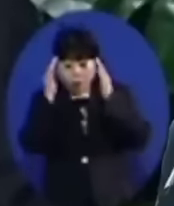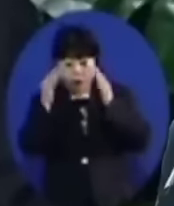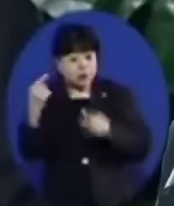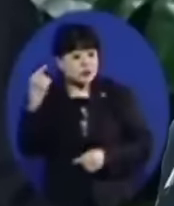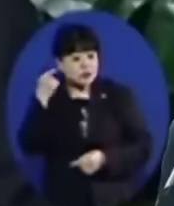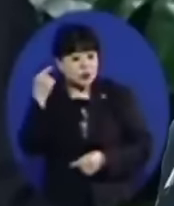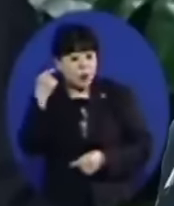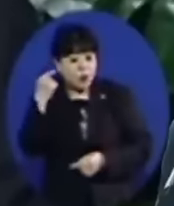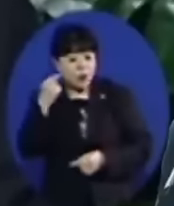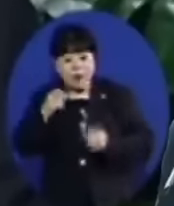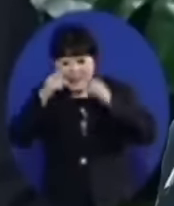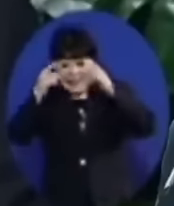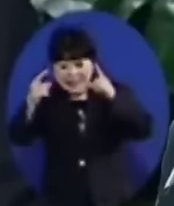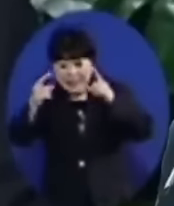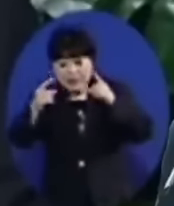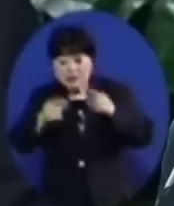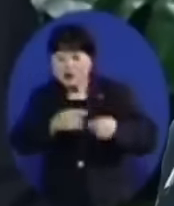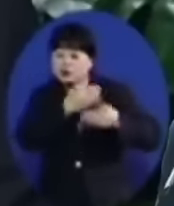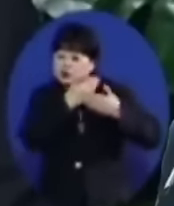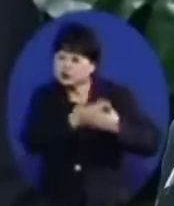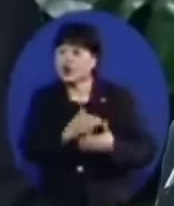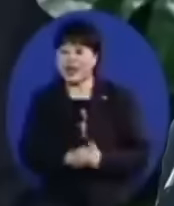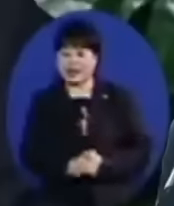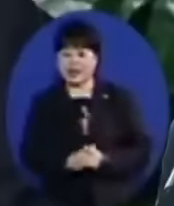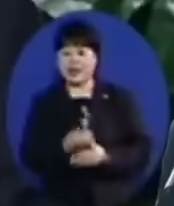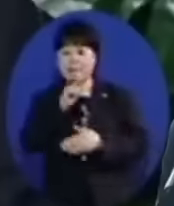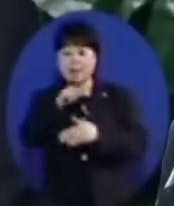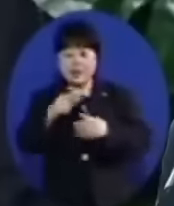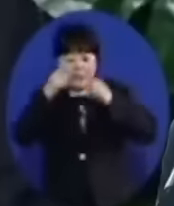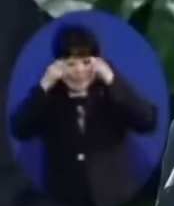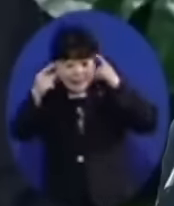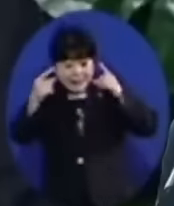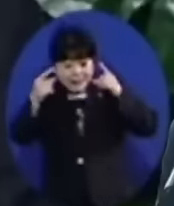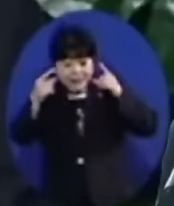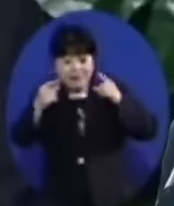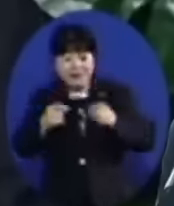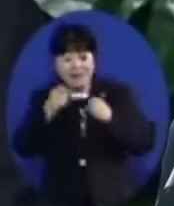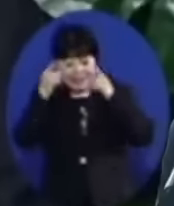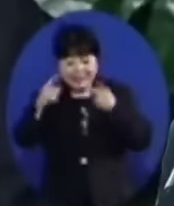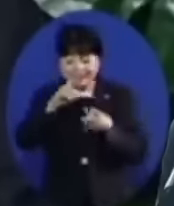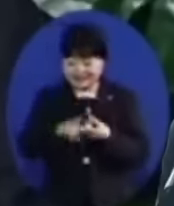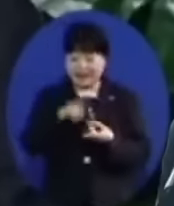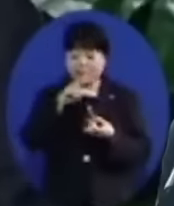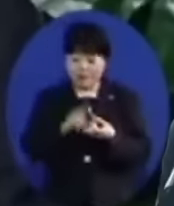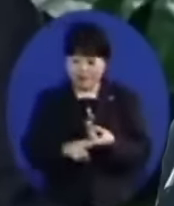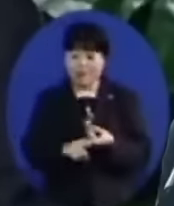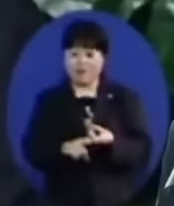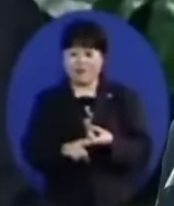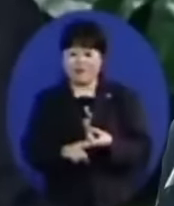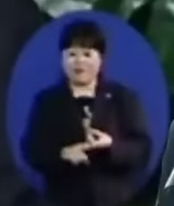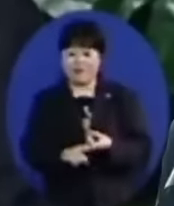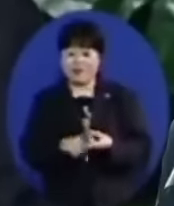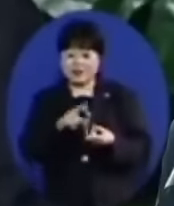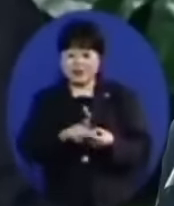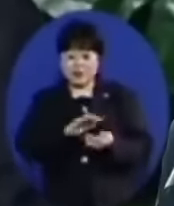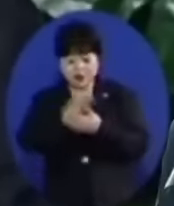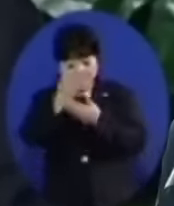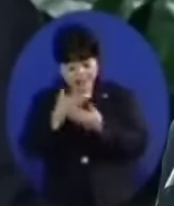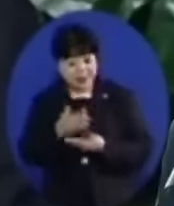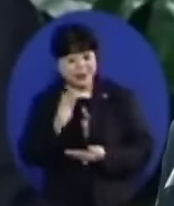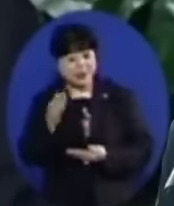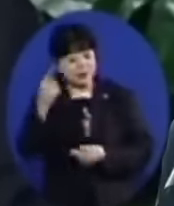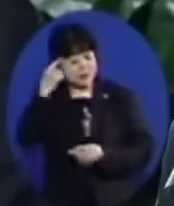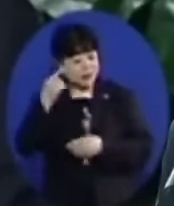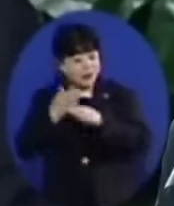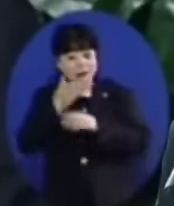들어서 깨닫는 것이 굉장히 중요합니다. 마음에 깨달으면 깨달은 대로 내가 그렇게 변한다고